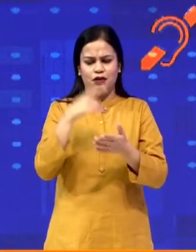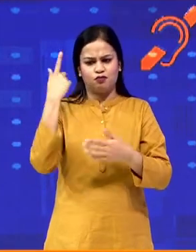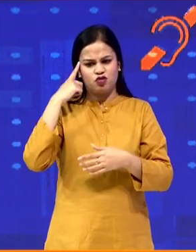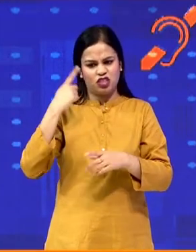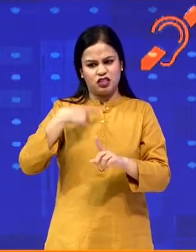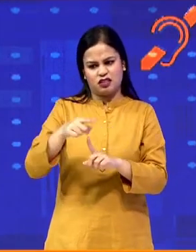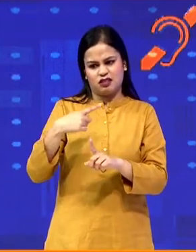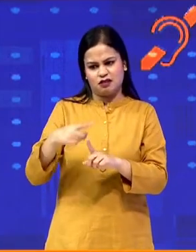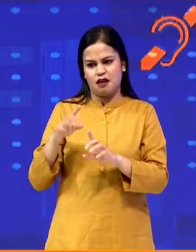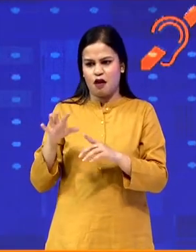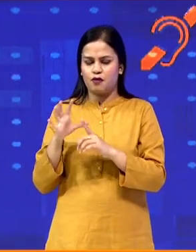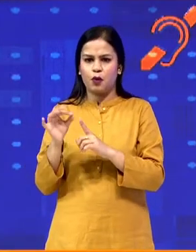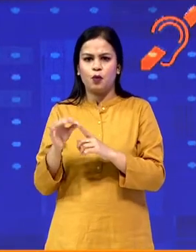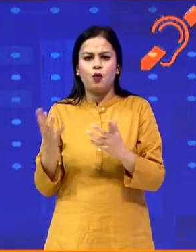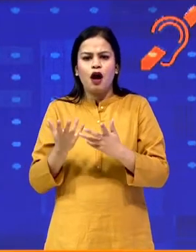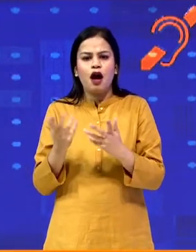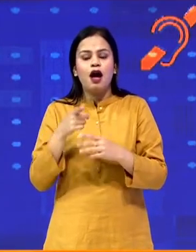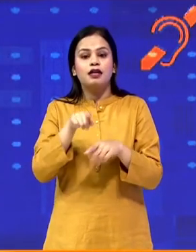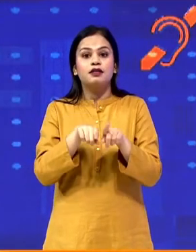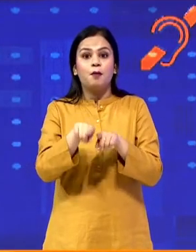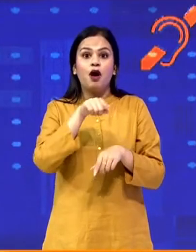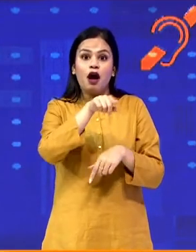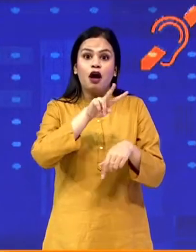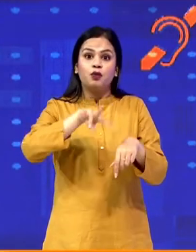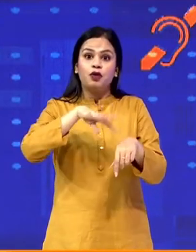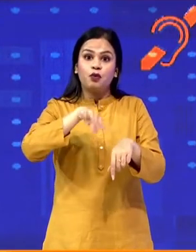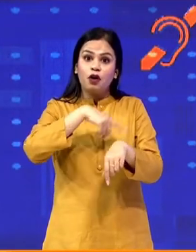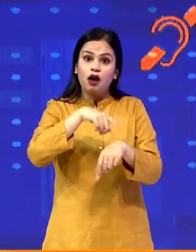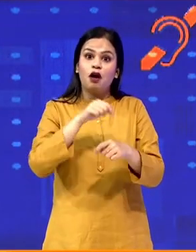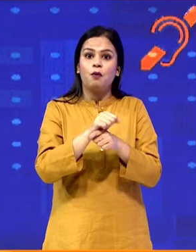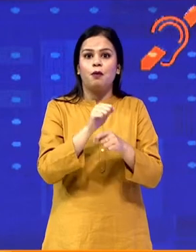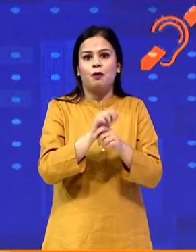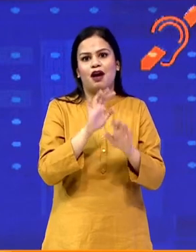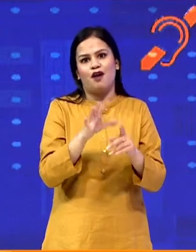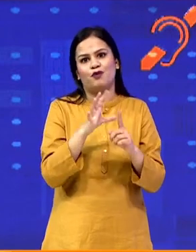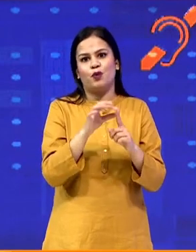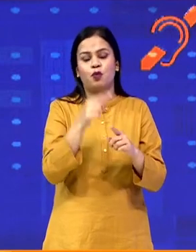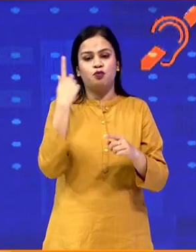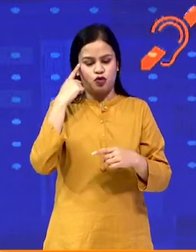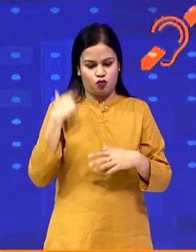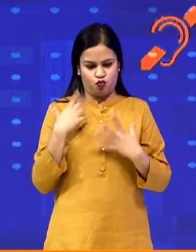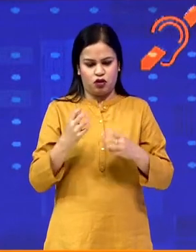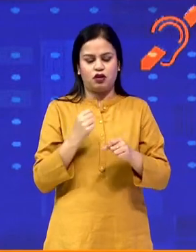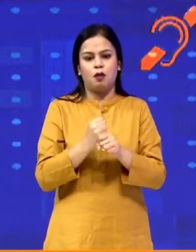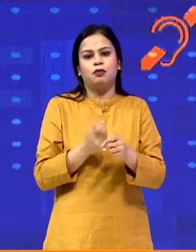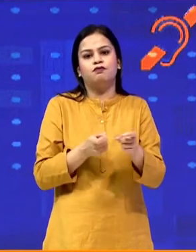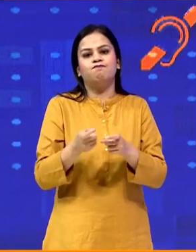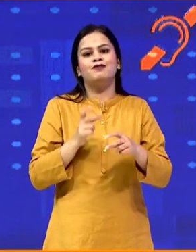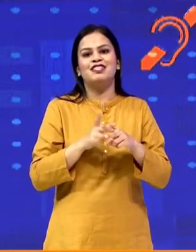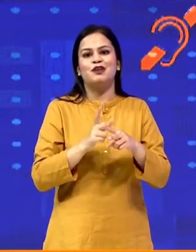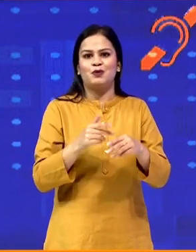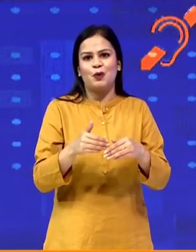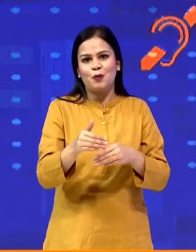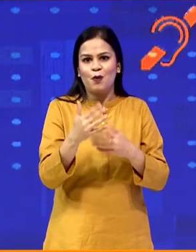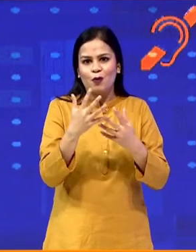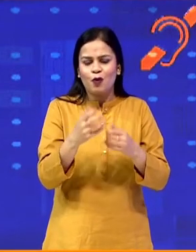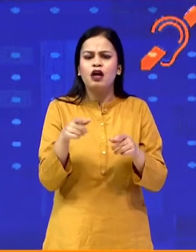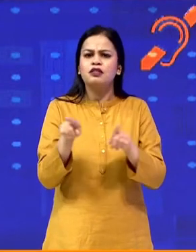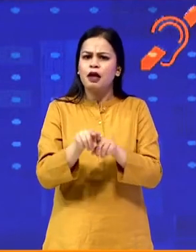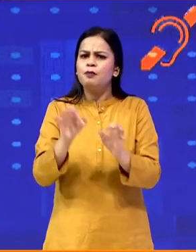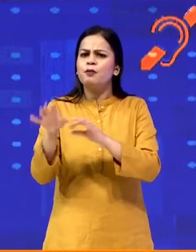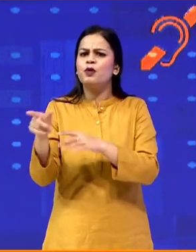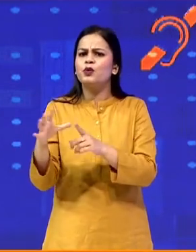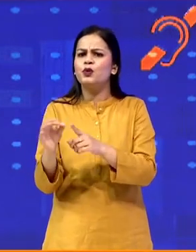कांग्रेस लीडर 48 घंटे कम कर रही है उनको सजा में रहने के लिए तो उनका सवाल र गया की